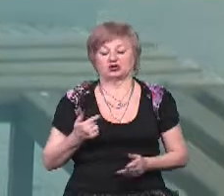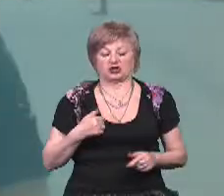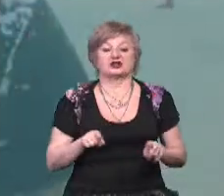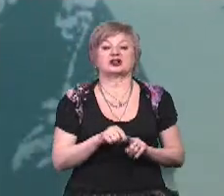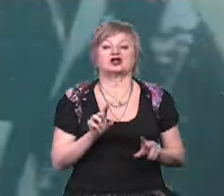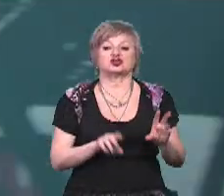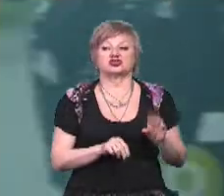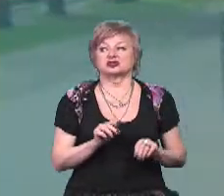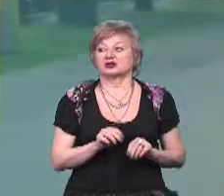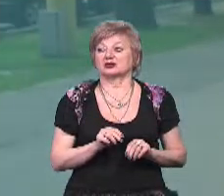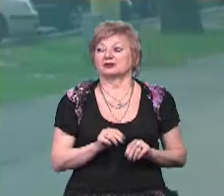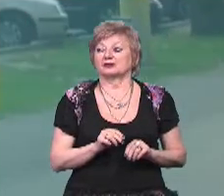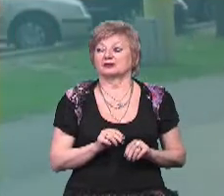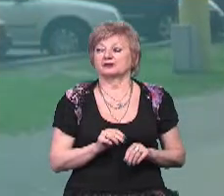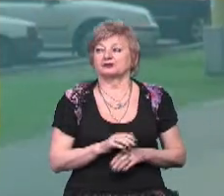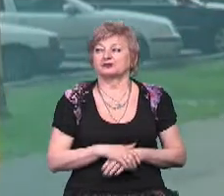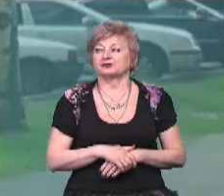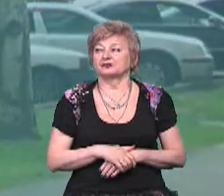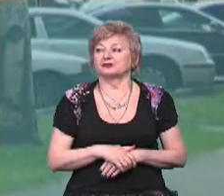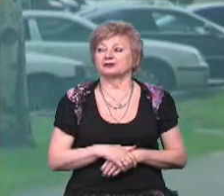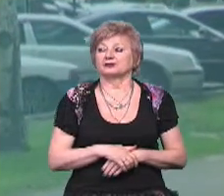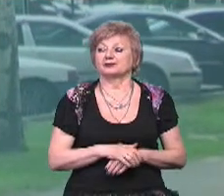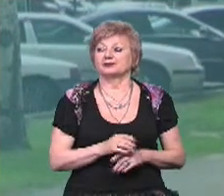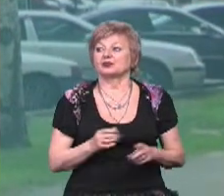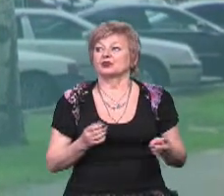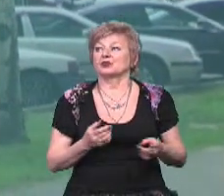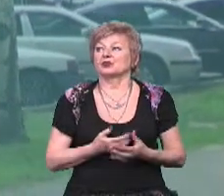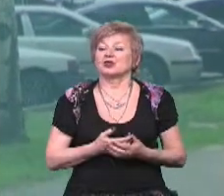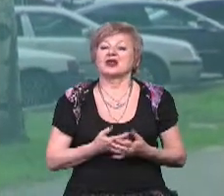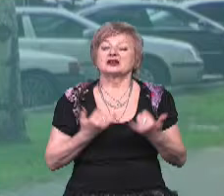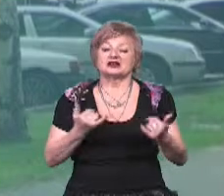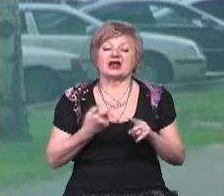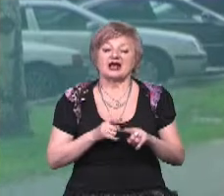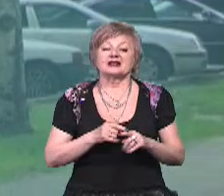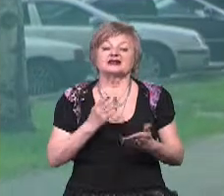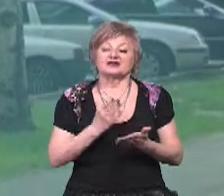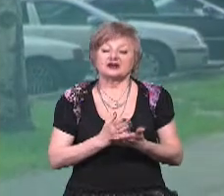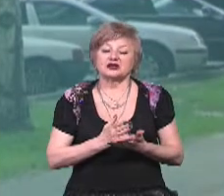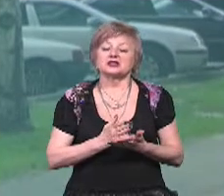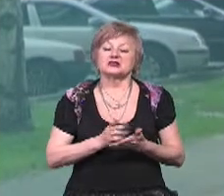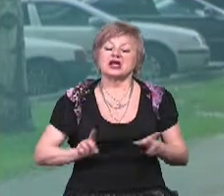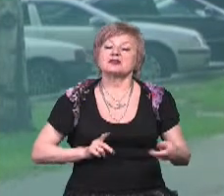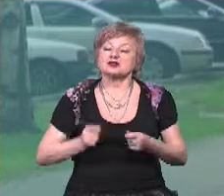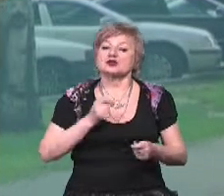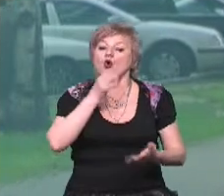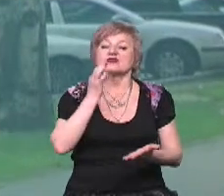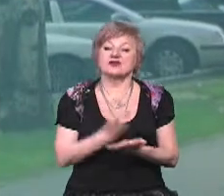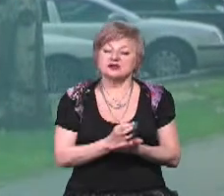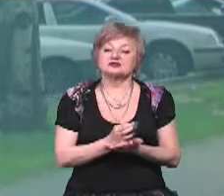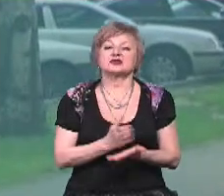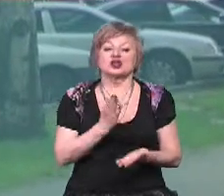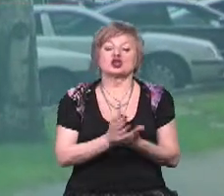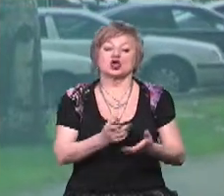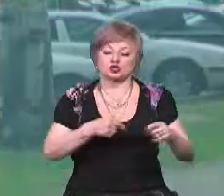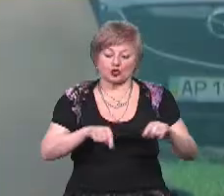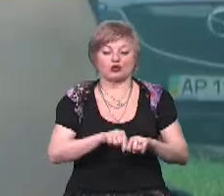вважаю. Адміністративна відповідальність, вона присутствує у нас. Для цього є адміністративна відповідальність, для цього є органи, які мають із